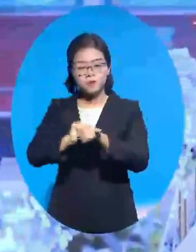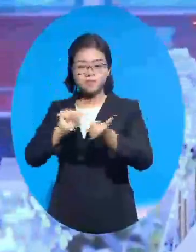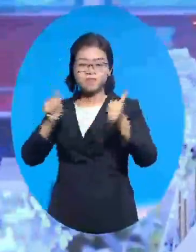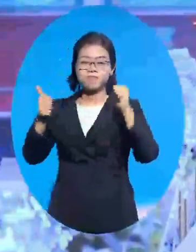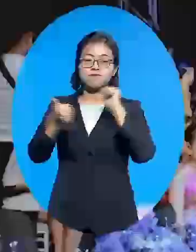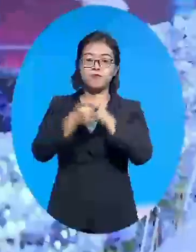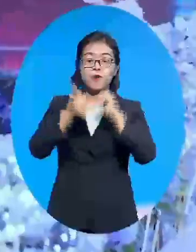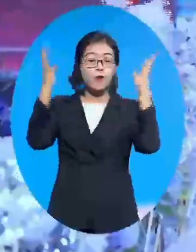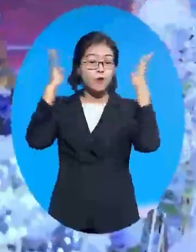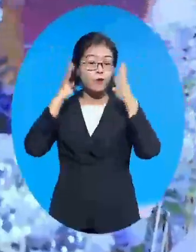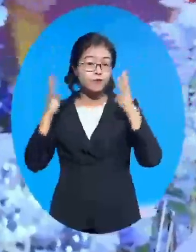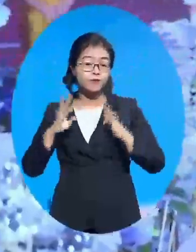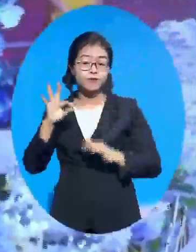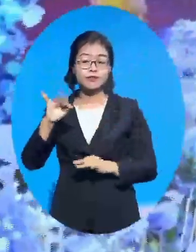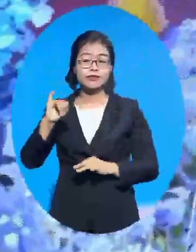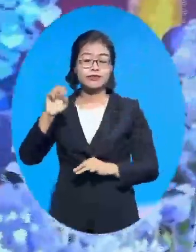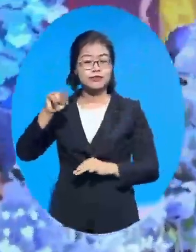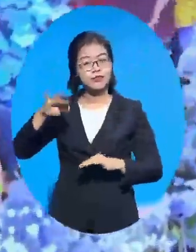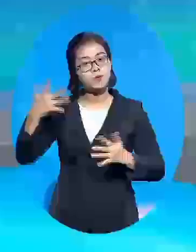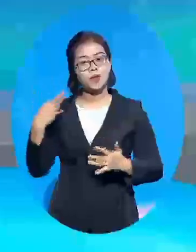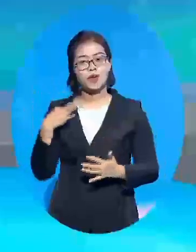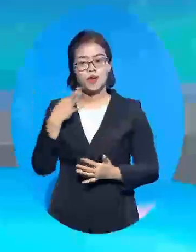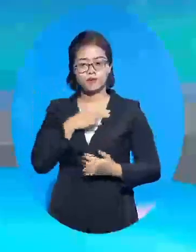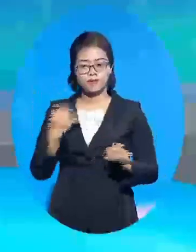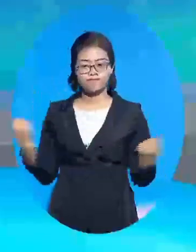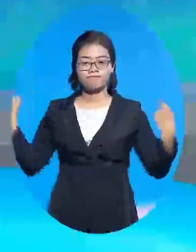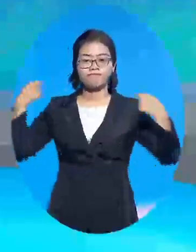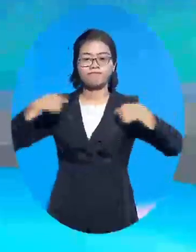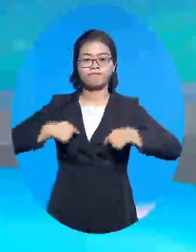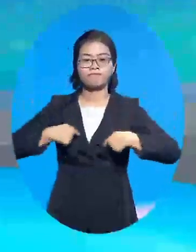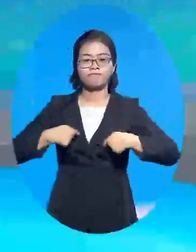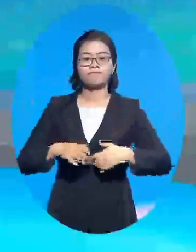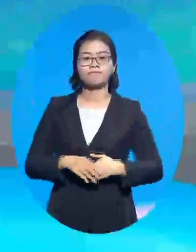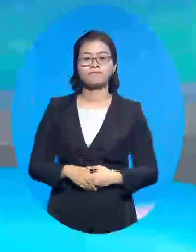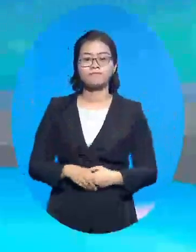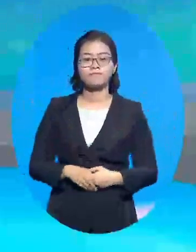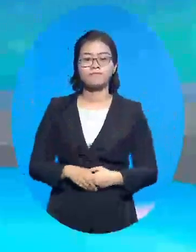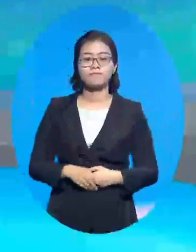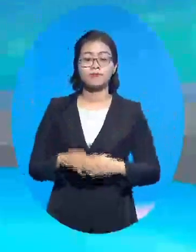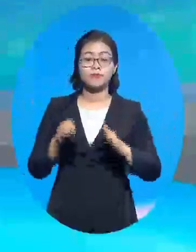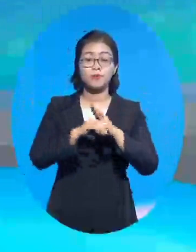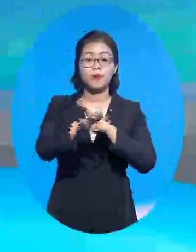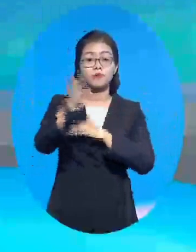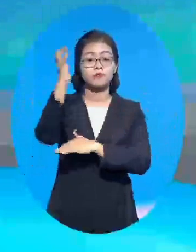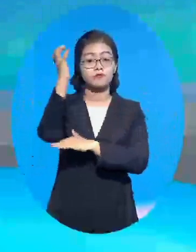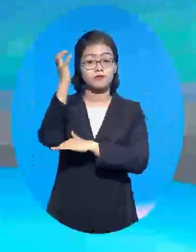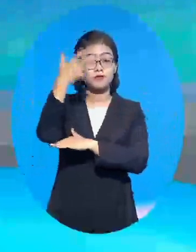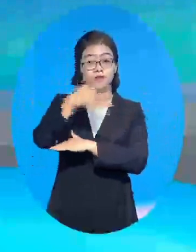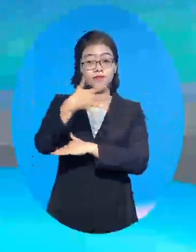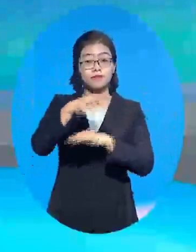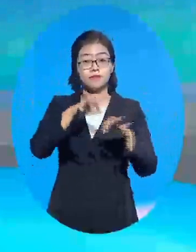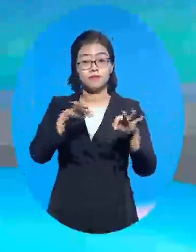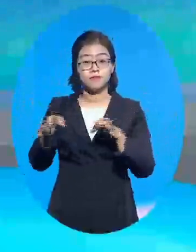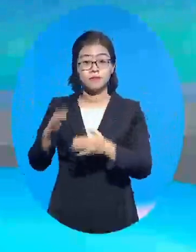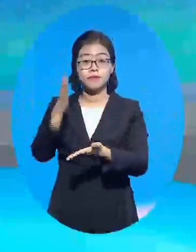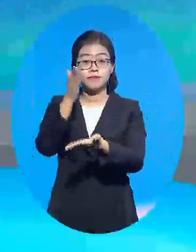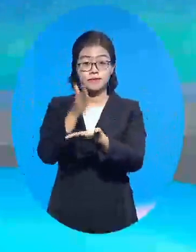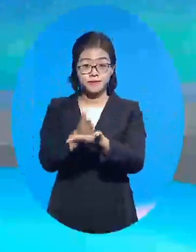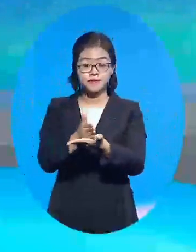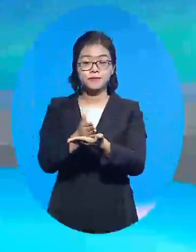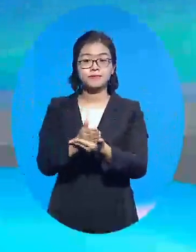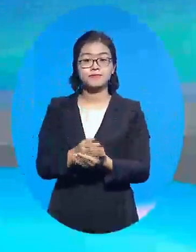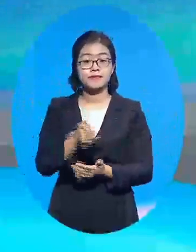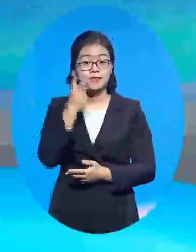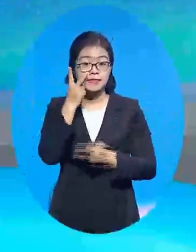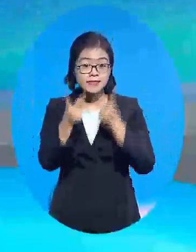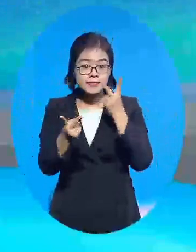diện trên người tảo dài truyền thống thông tin vừa rồi cũng đã kết thúc bản tin buổi trưa của đài truyền hình thành phố Hồ Chí Minh Cảm ơn